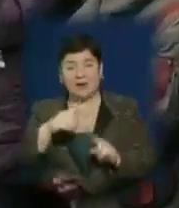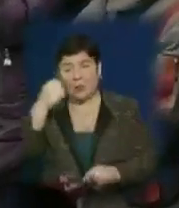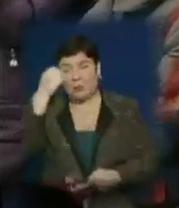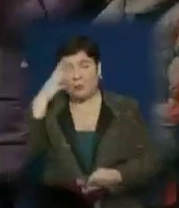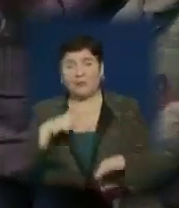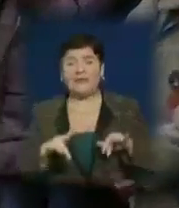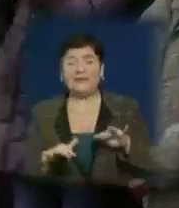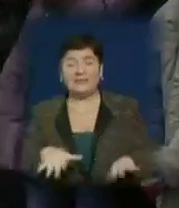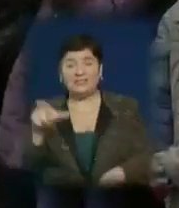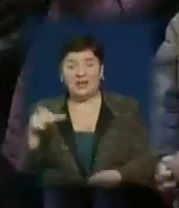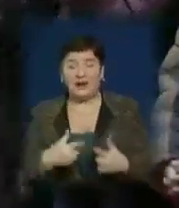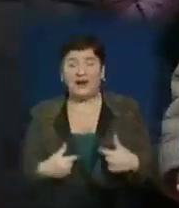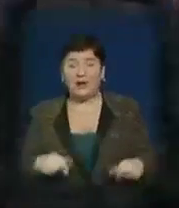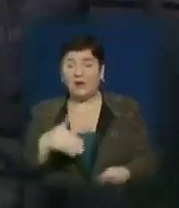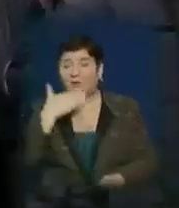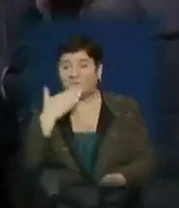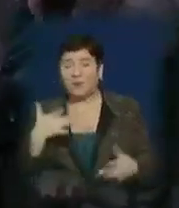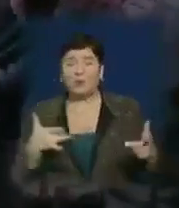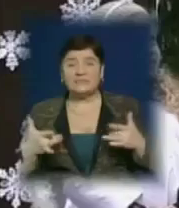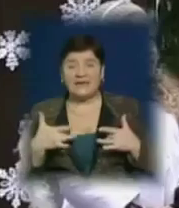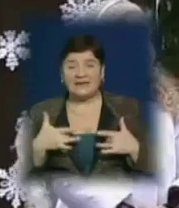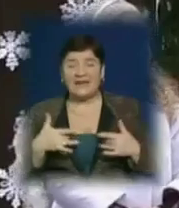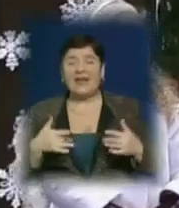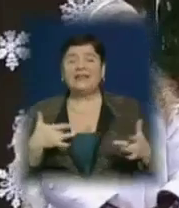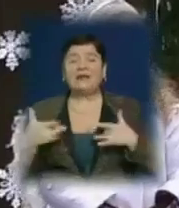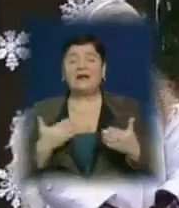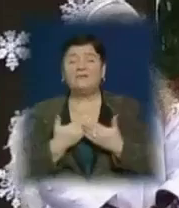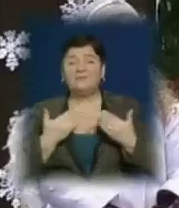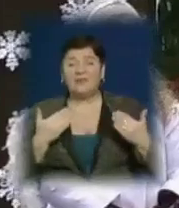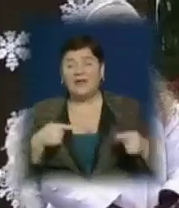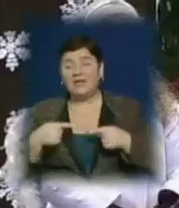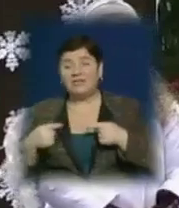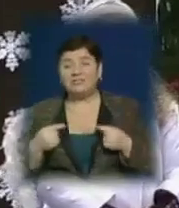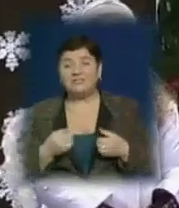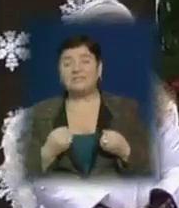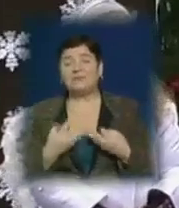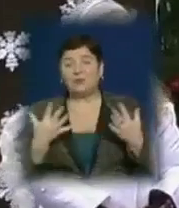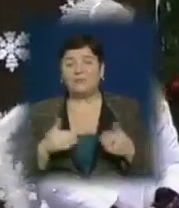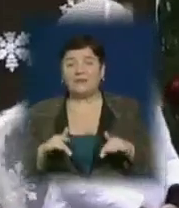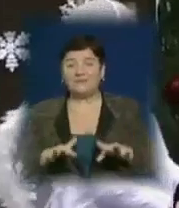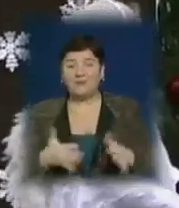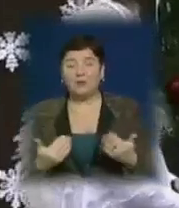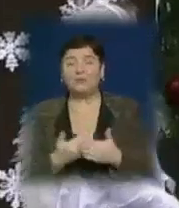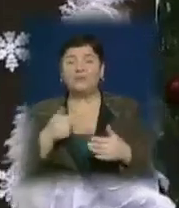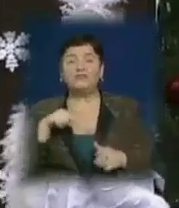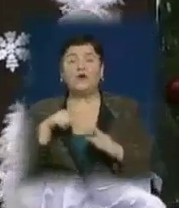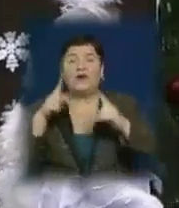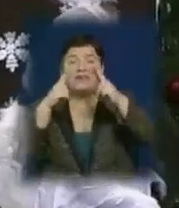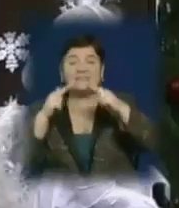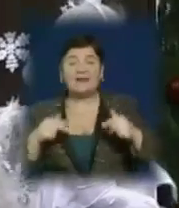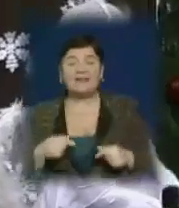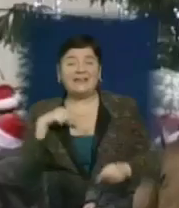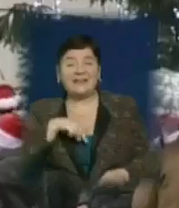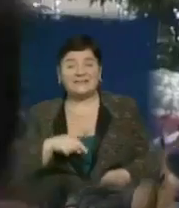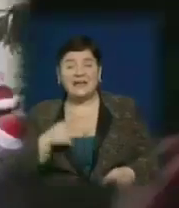краю. Ужгородців чекає ще низка концертів, театральні вистави та інші святкові заходи. А зараз новорічно-різдвяний настрій для краян